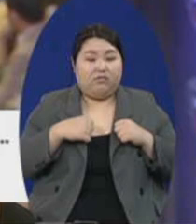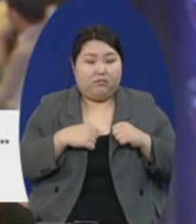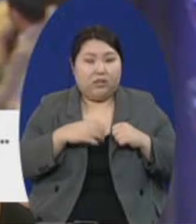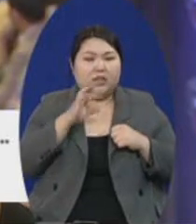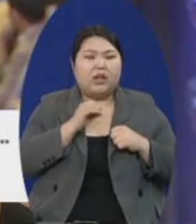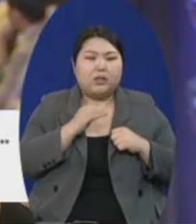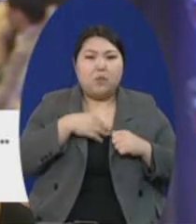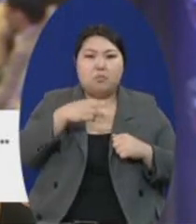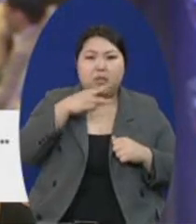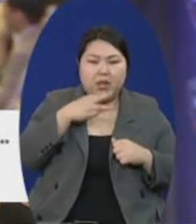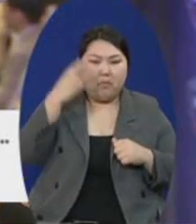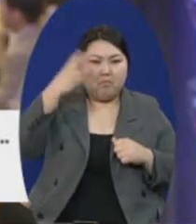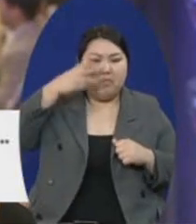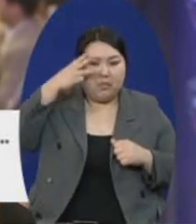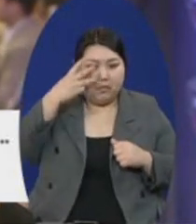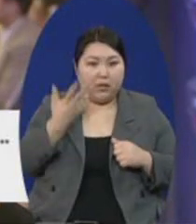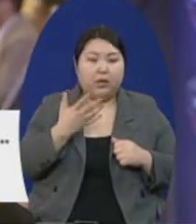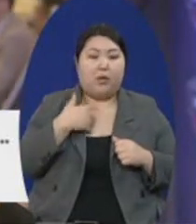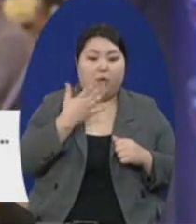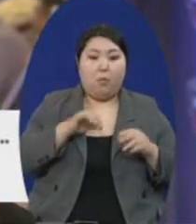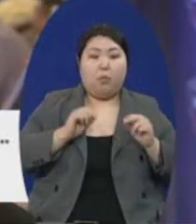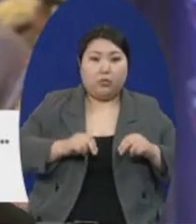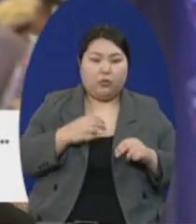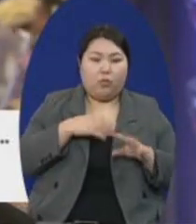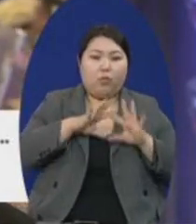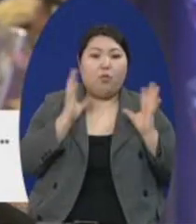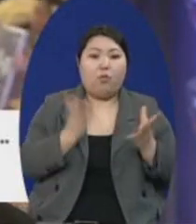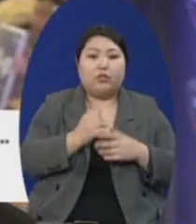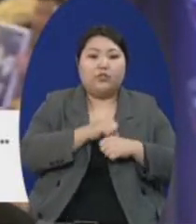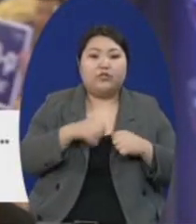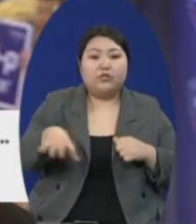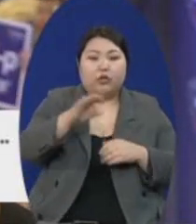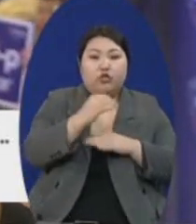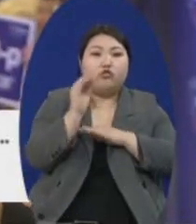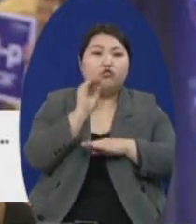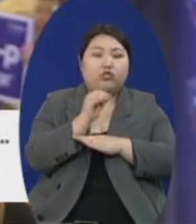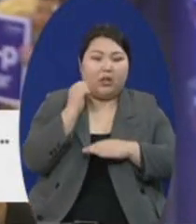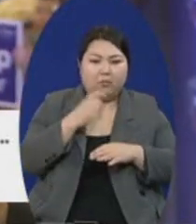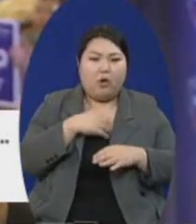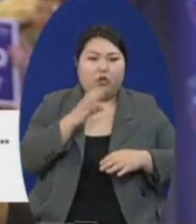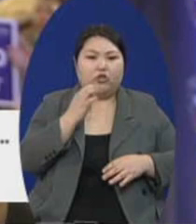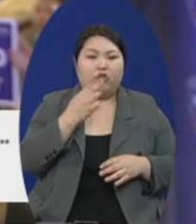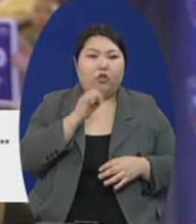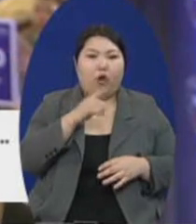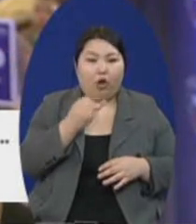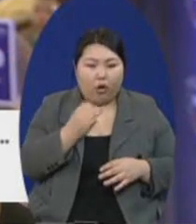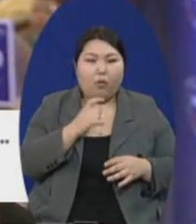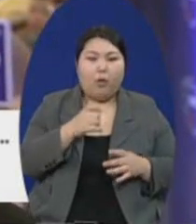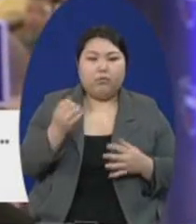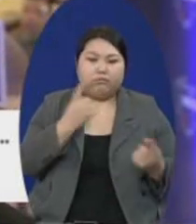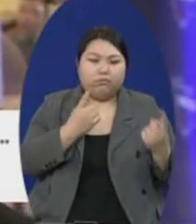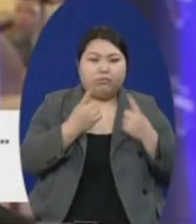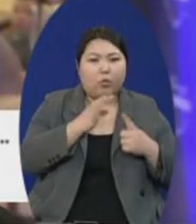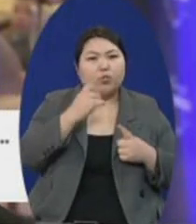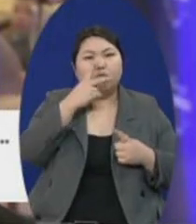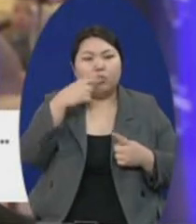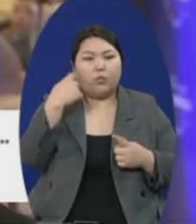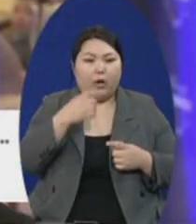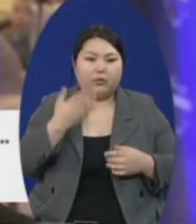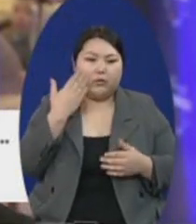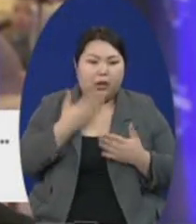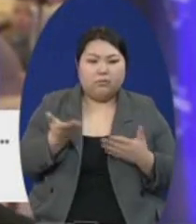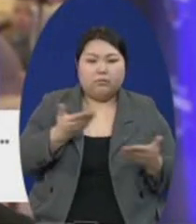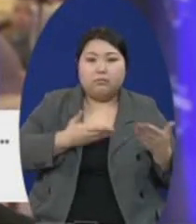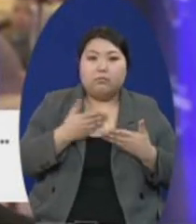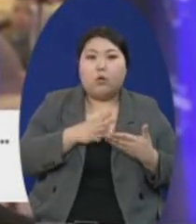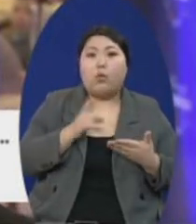мэдээлэлтэй мэдээлэлтэй болоод нийт ард иргэдийн талбарт чадхуус төр социологийн статистик юу гэж өгөх нь юу гэсэн